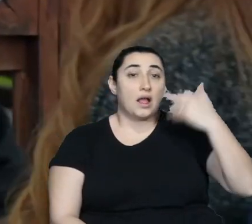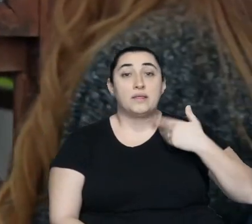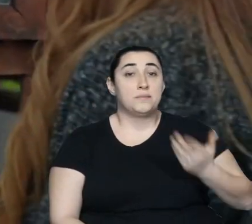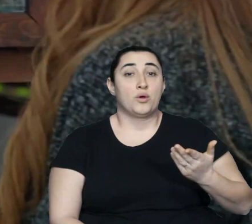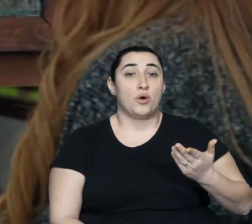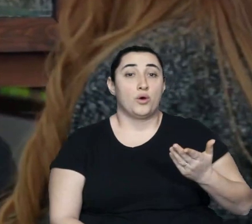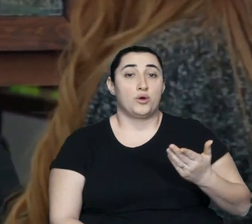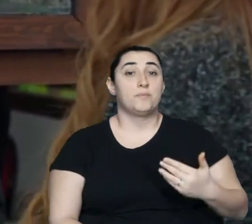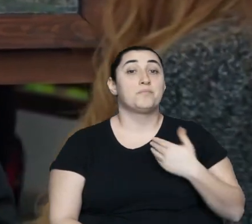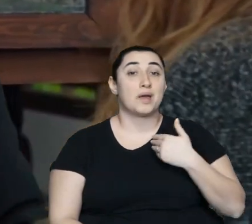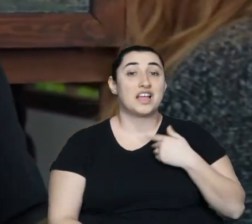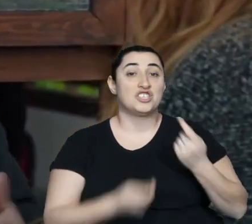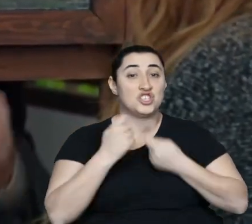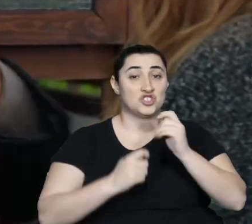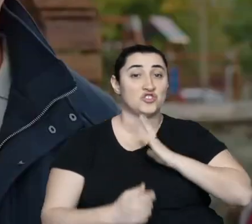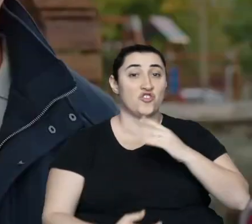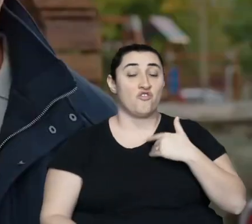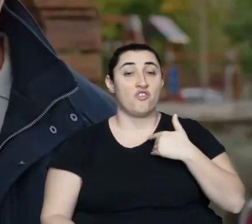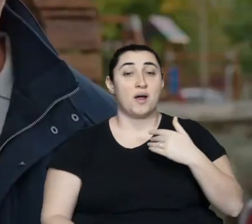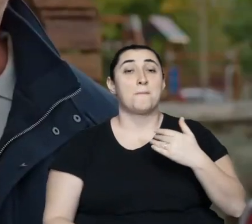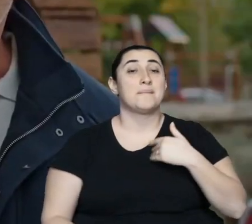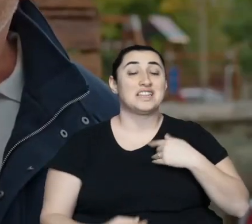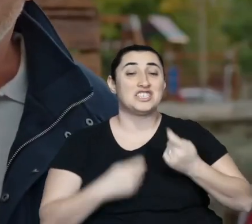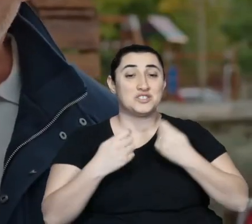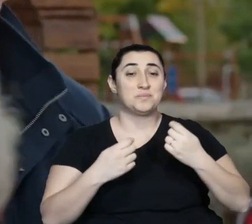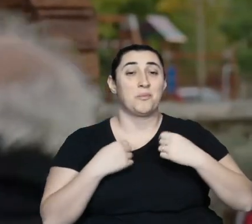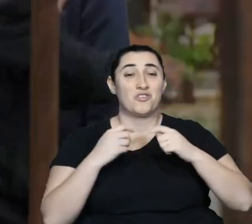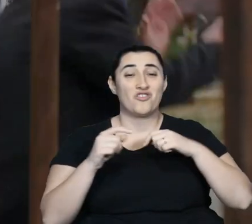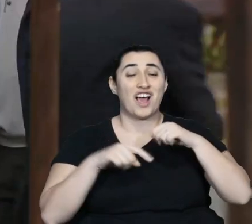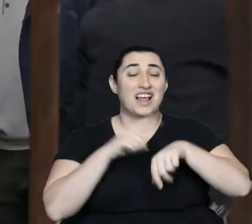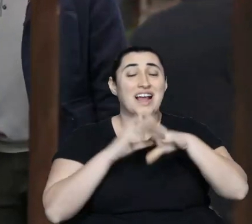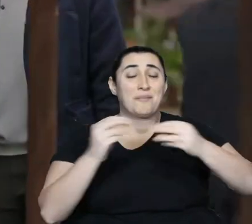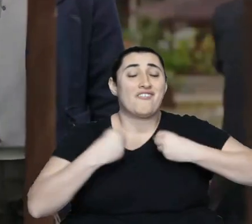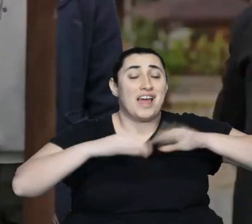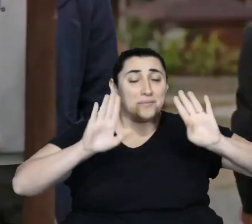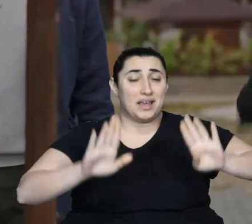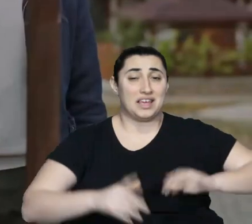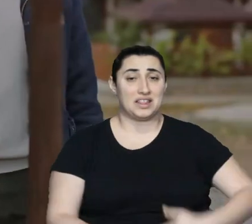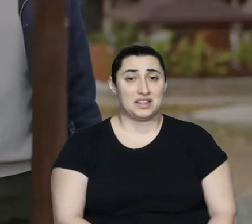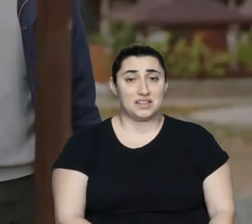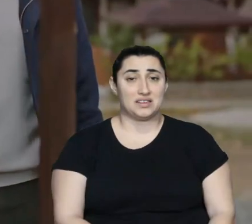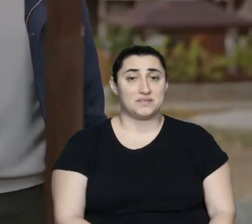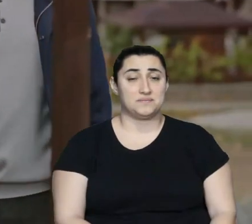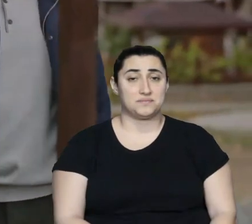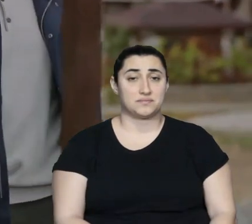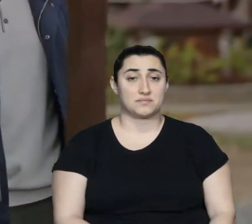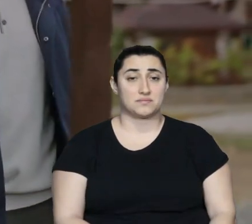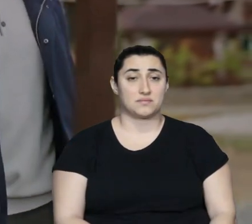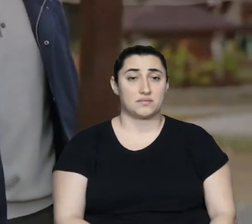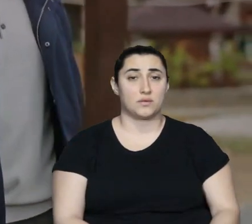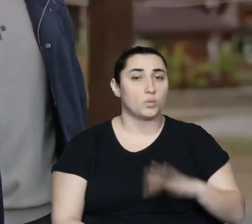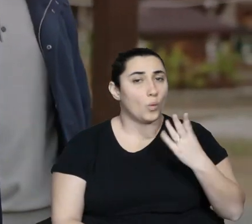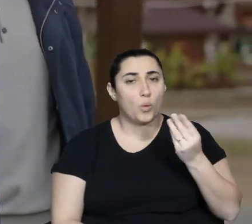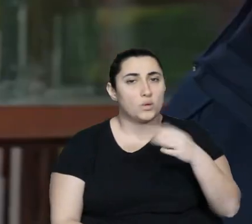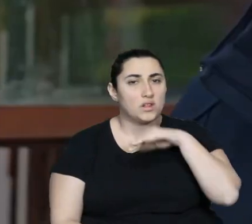tanımıyorum. Ben meşgul bir adamım. Beni meşgul etmeyin, meşgul etmeyin. Kaçıyor. Ne